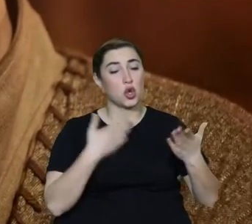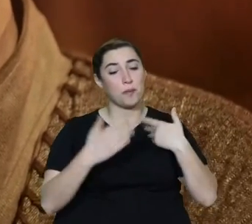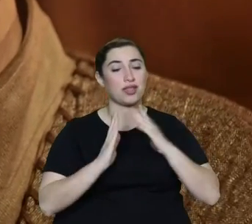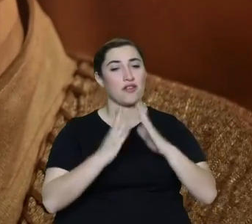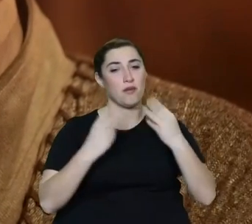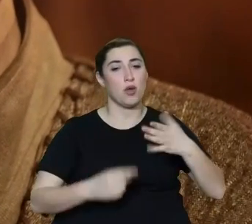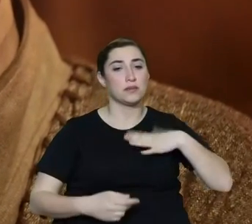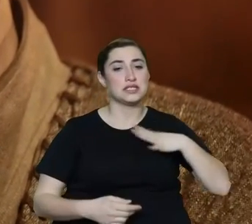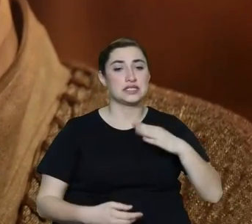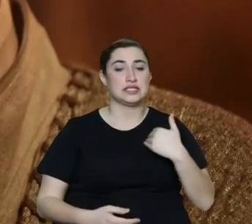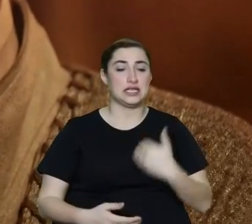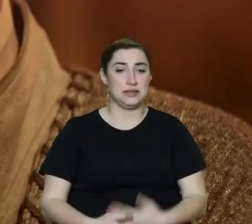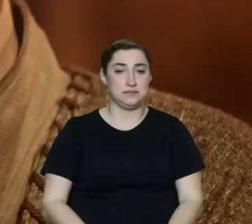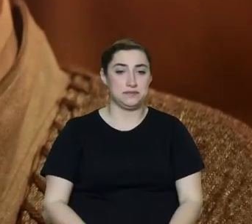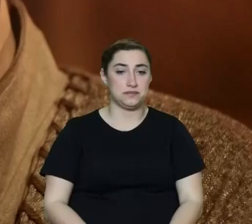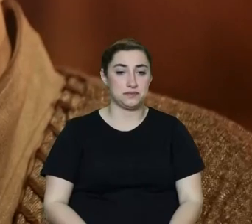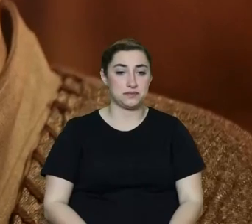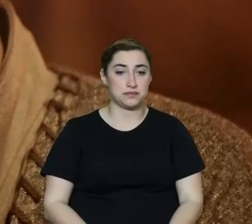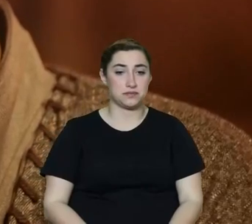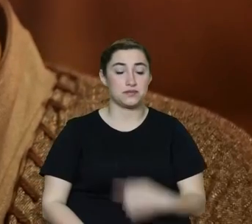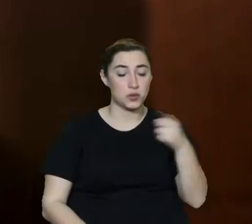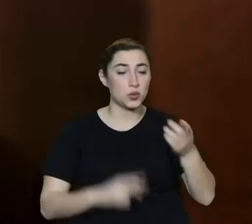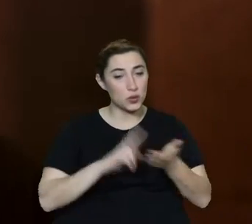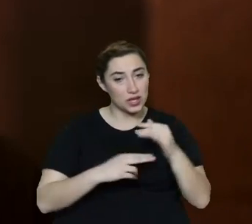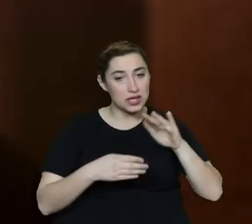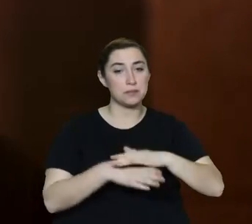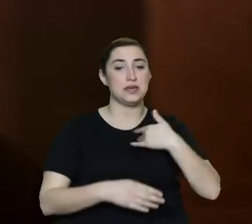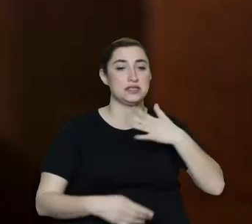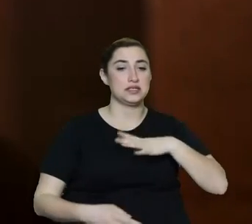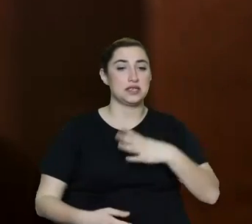sohbete devam etmek isterim. Mürediniz olmak isterim.